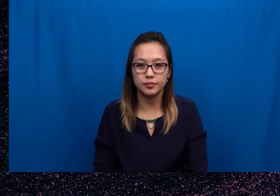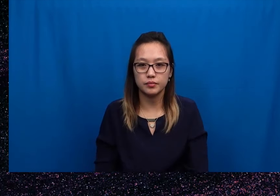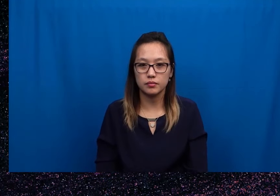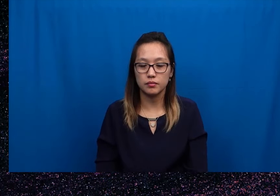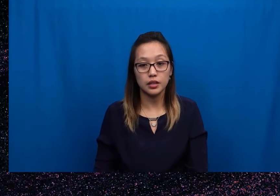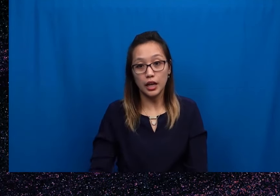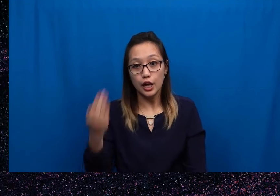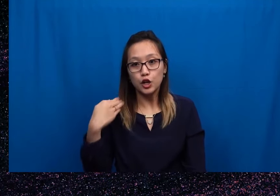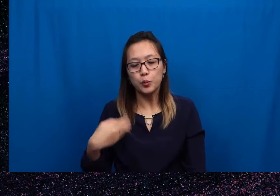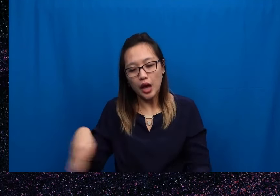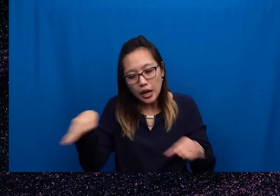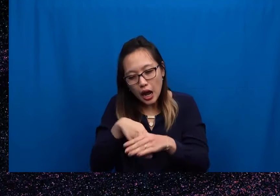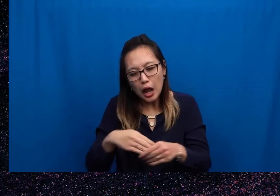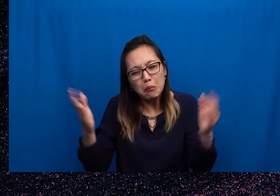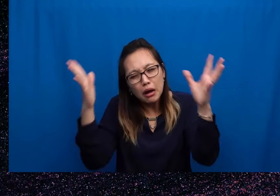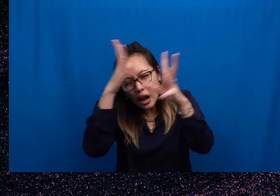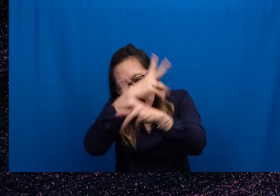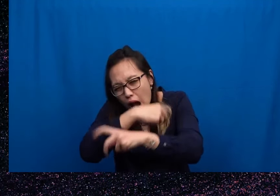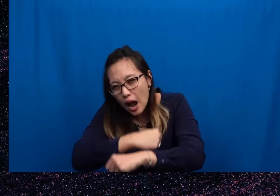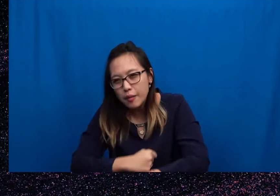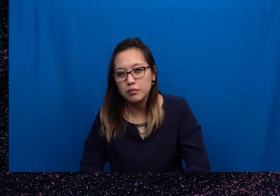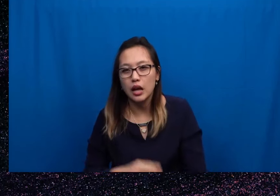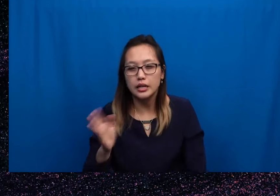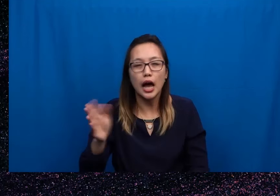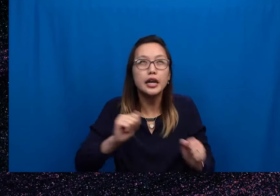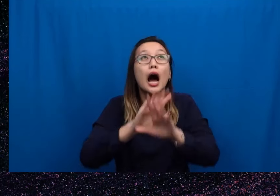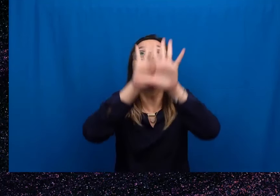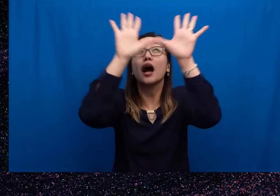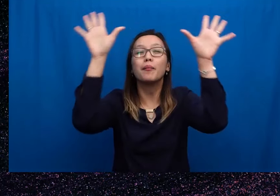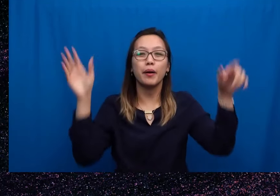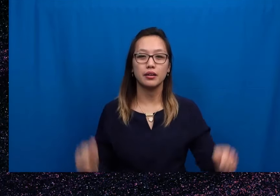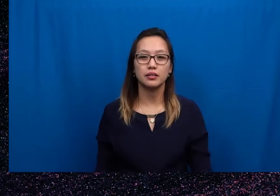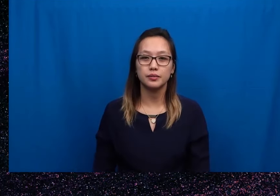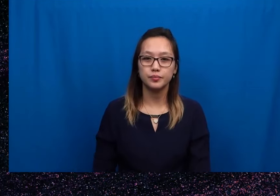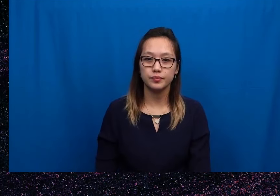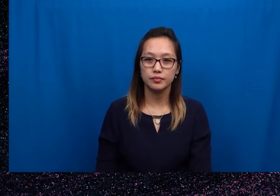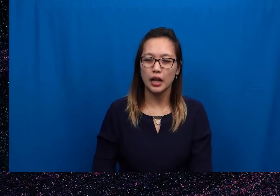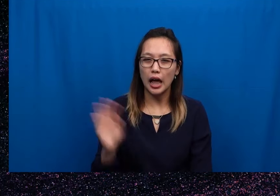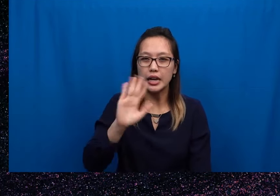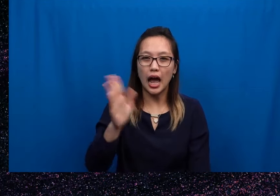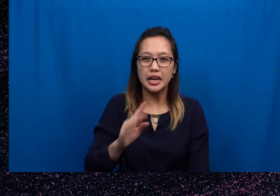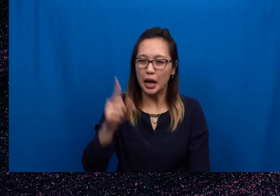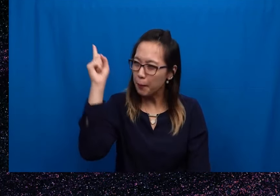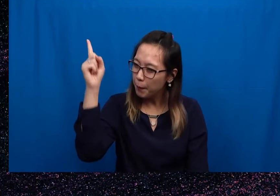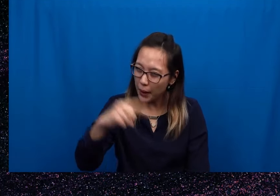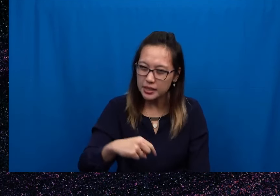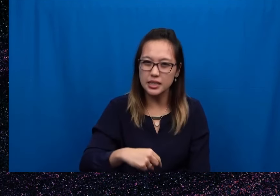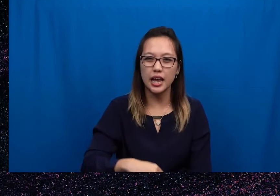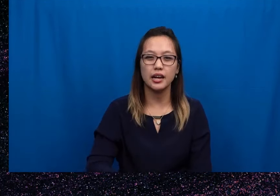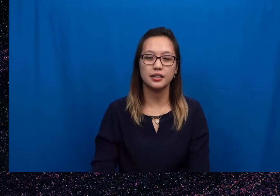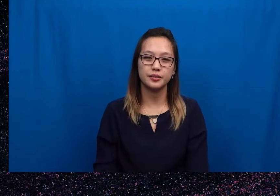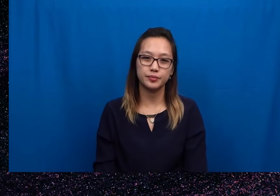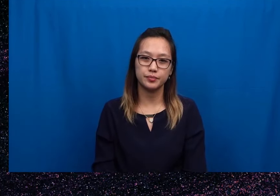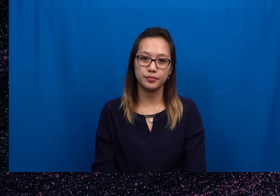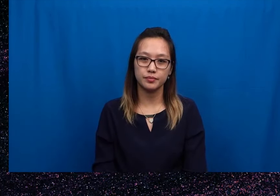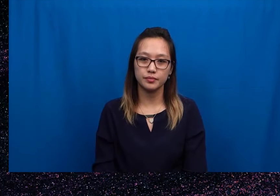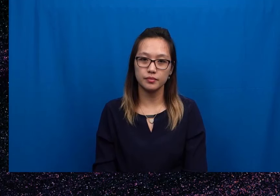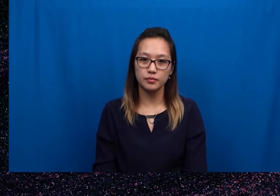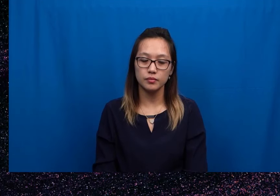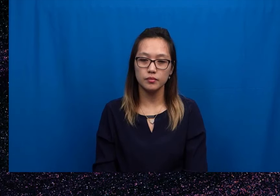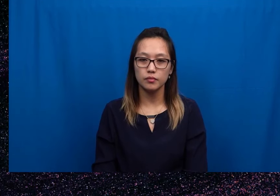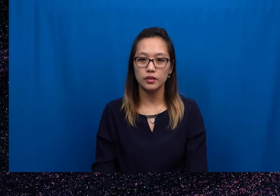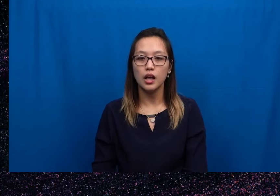dalam kegelapan. Tidak ada harapan dan tidak ada kepastian. Nah, yang saya ingin